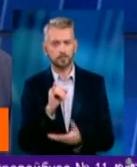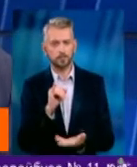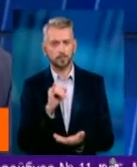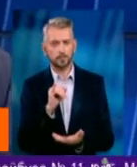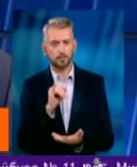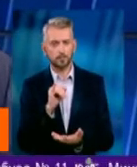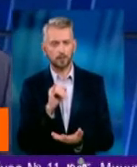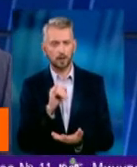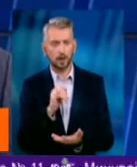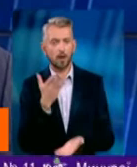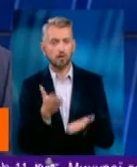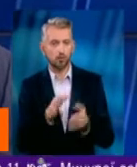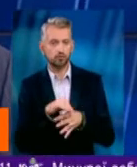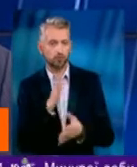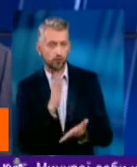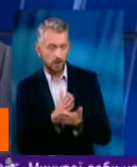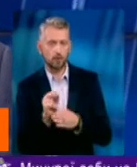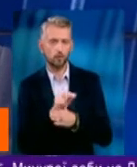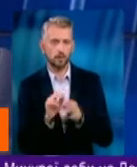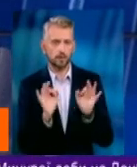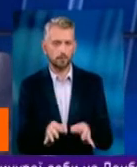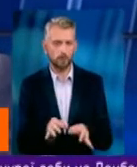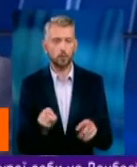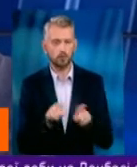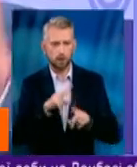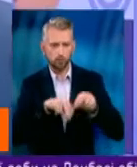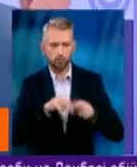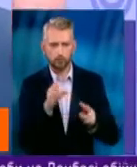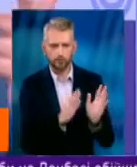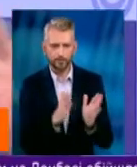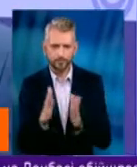вже наявності їх відповідним чином лікувати. Отак пане... ми і будуємо всю